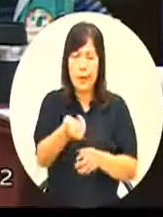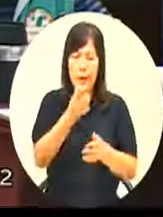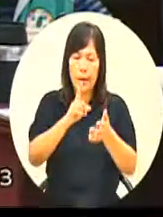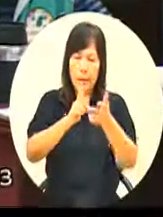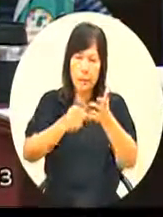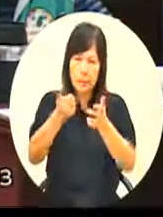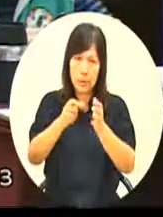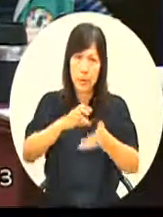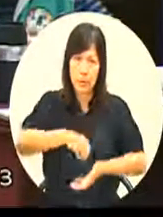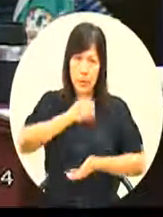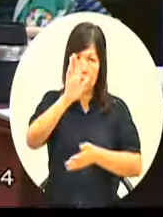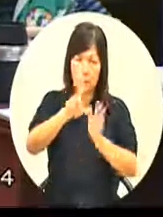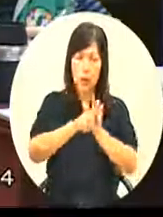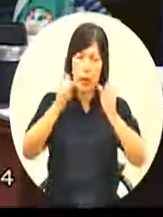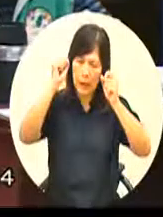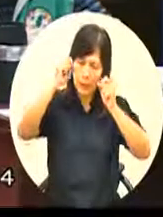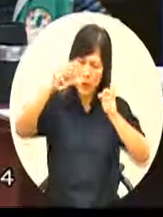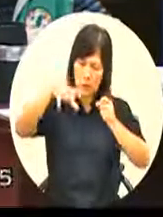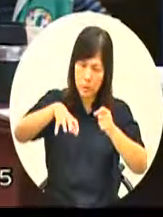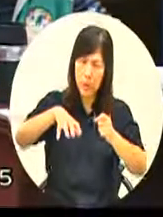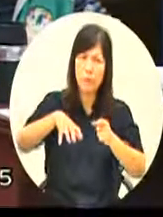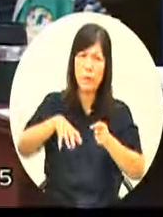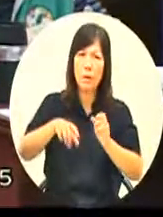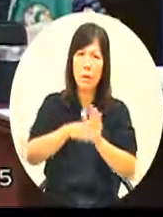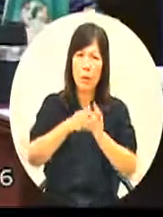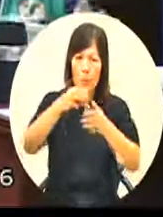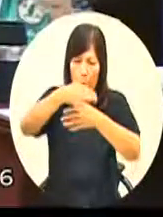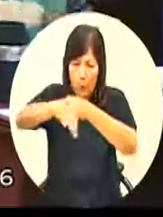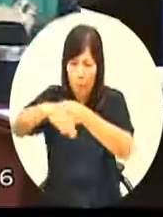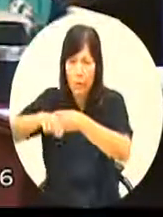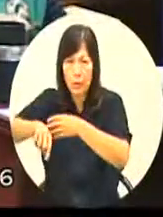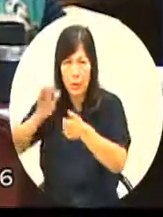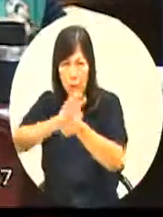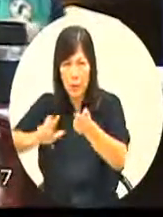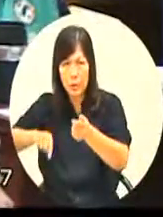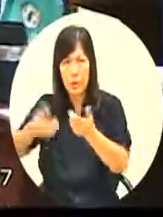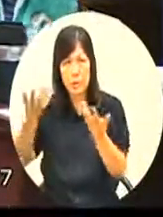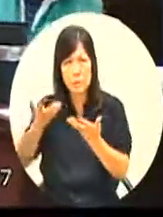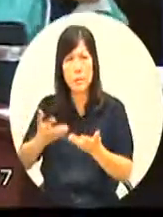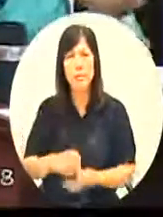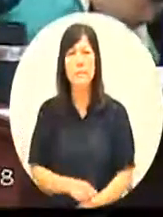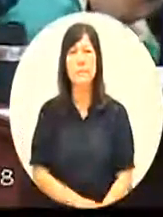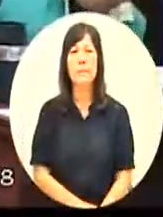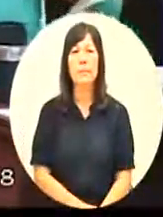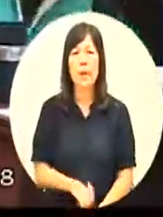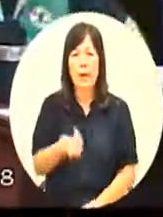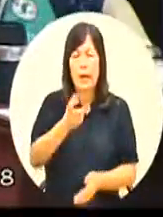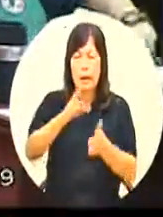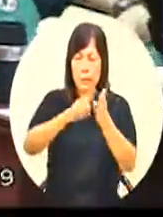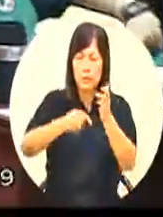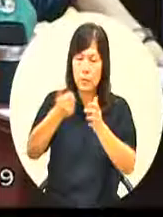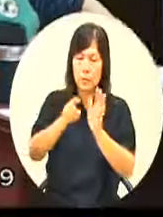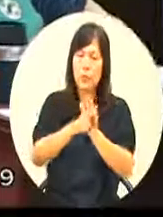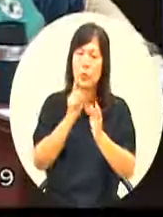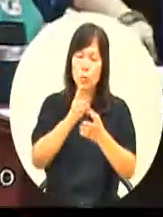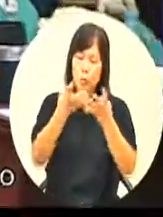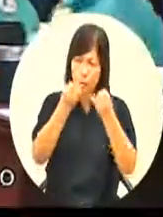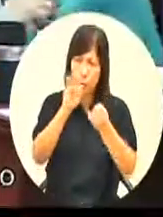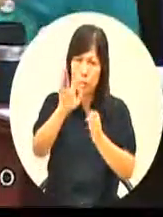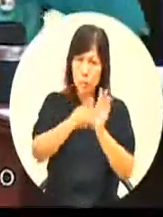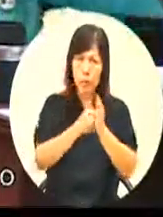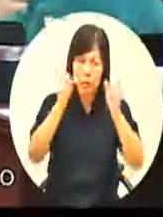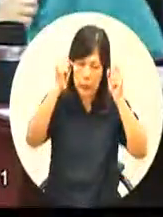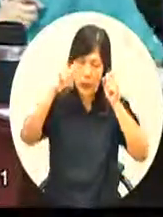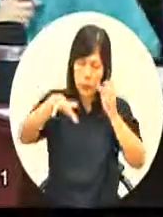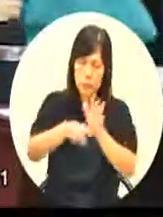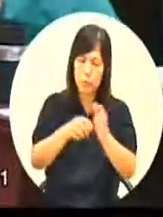到一些运动场馆的受损的状况，这边其实刚刚简议员有讲了一个数字，就是我们体育处其实